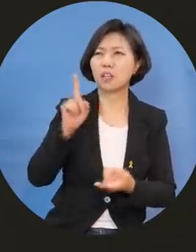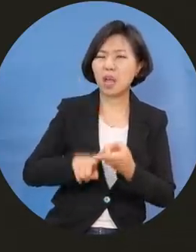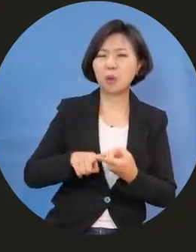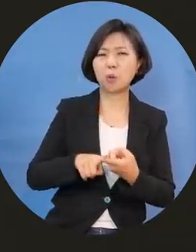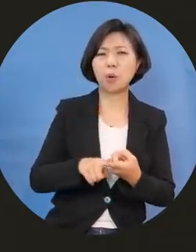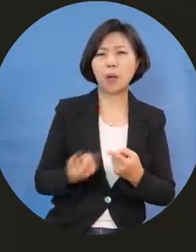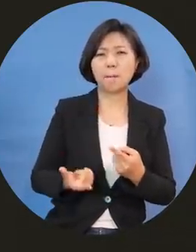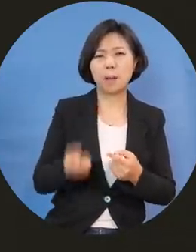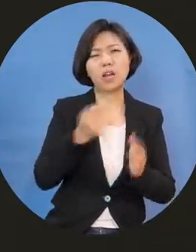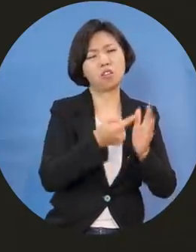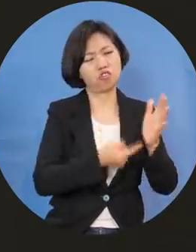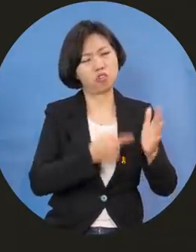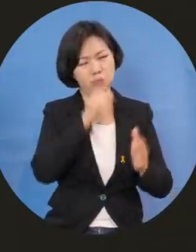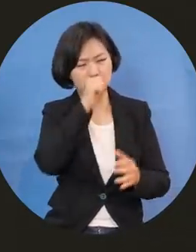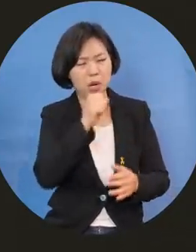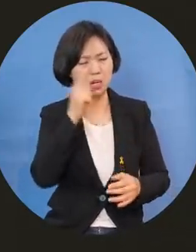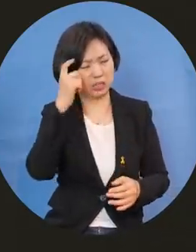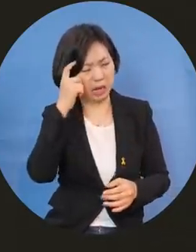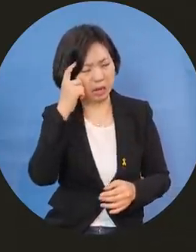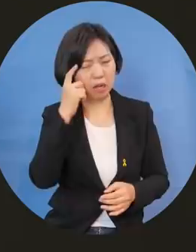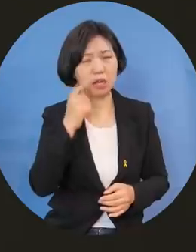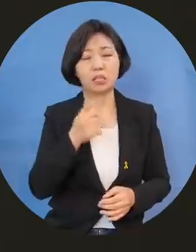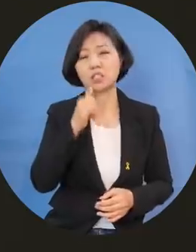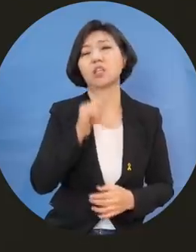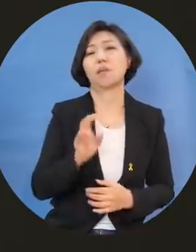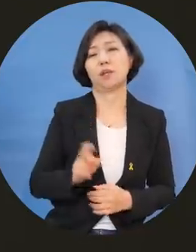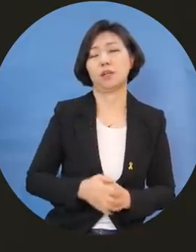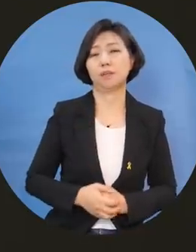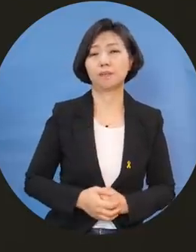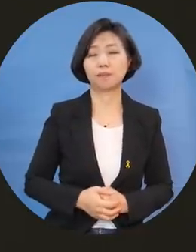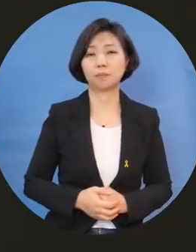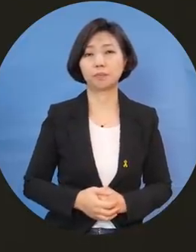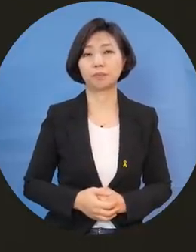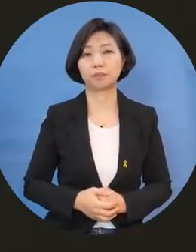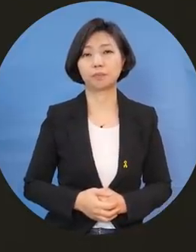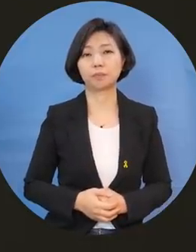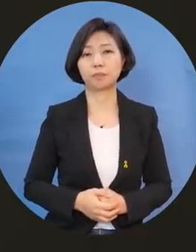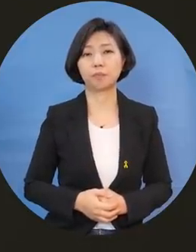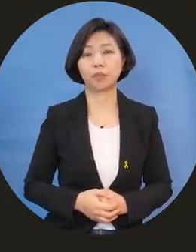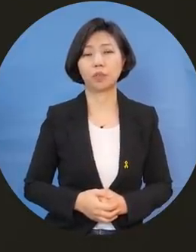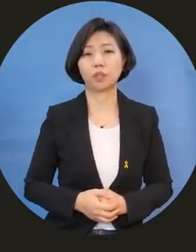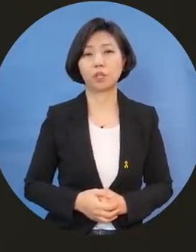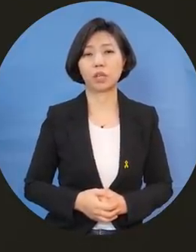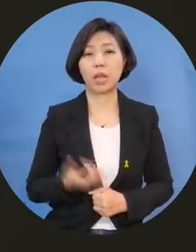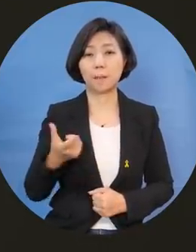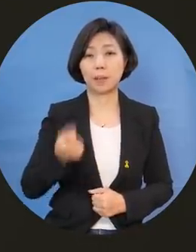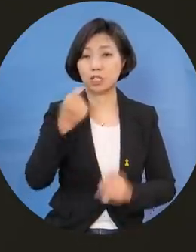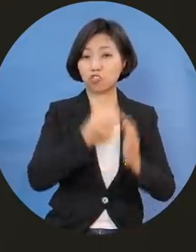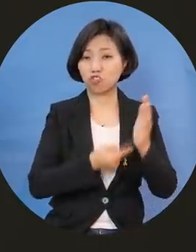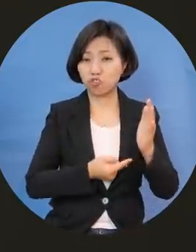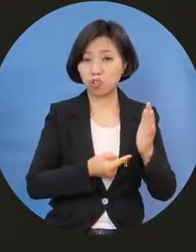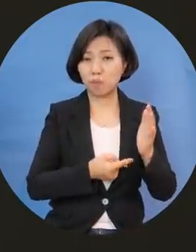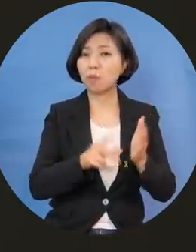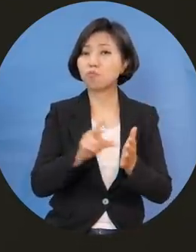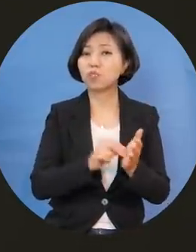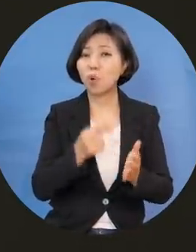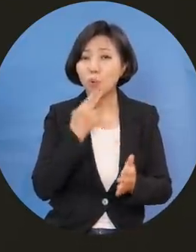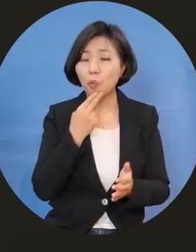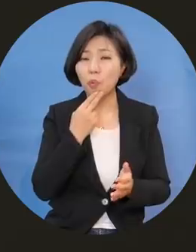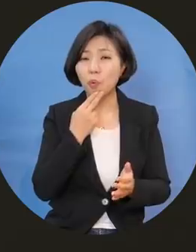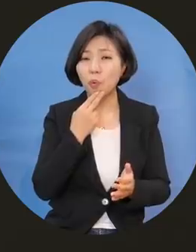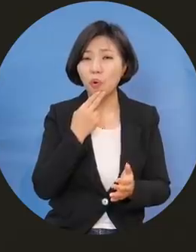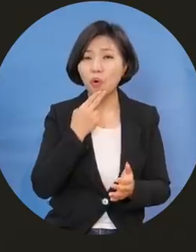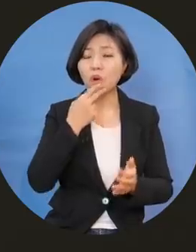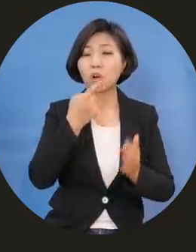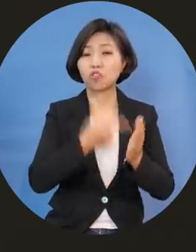꺼냈으면 좋았을 걸 그렇게 생각하는 거예요. 이게 무슨 일찍 꺼내면